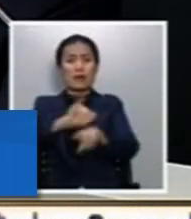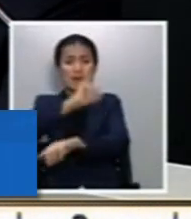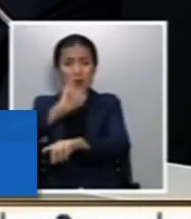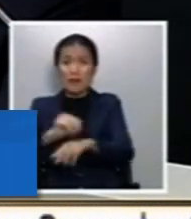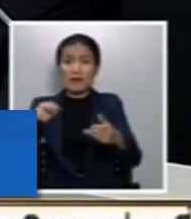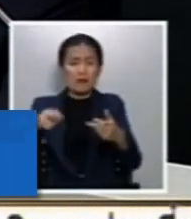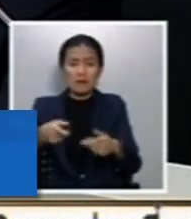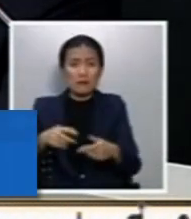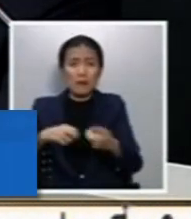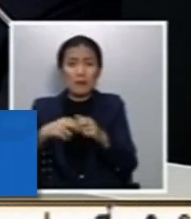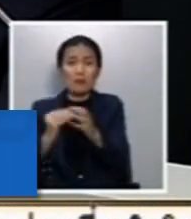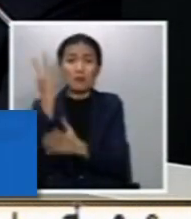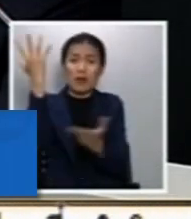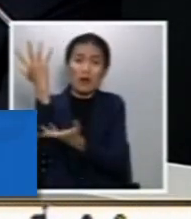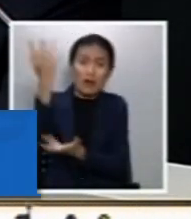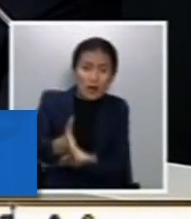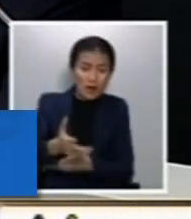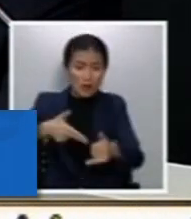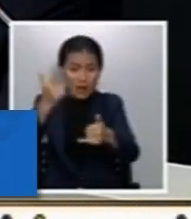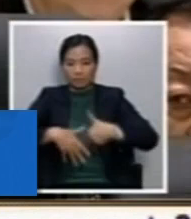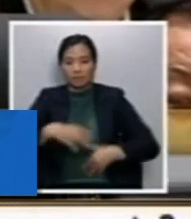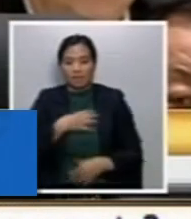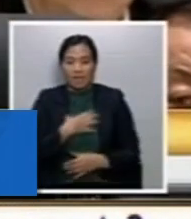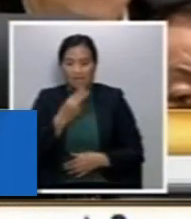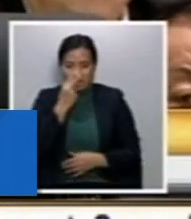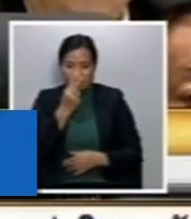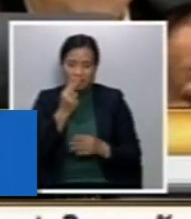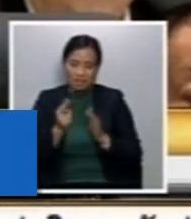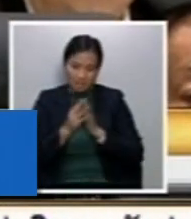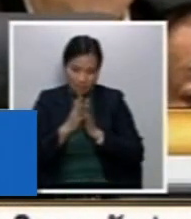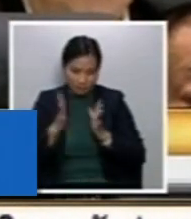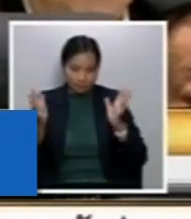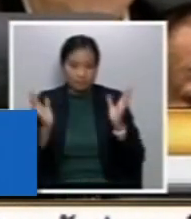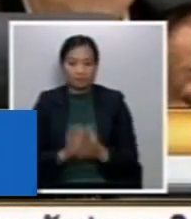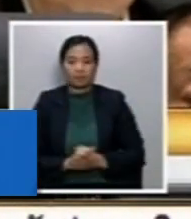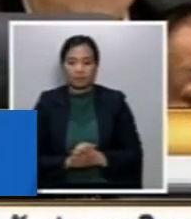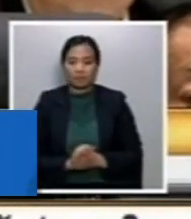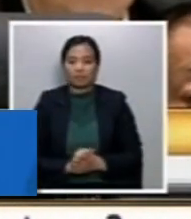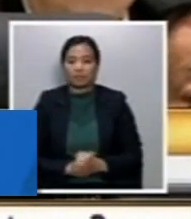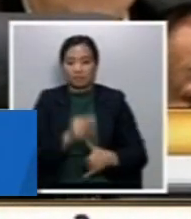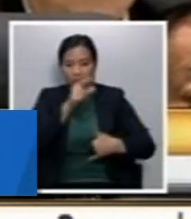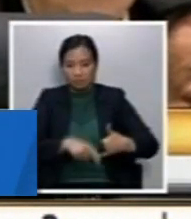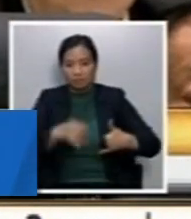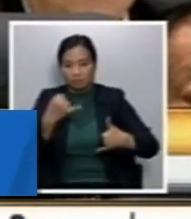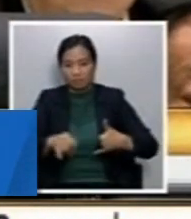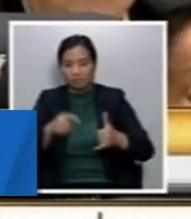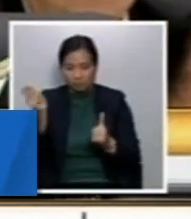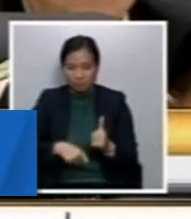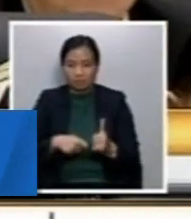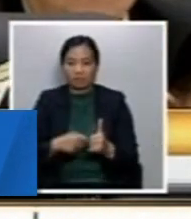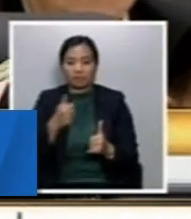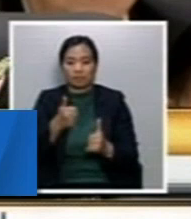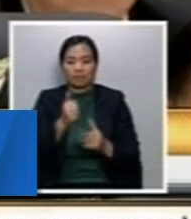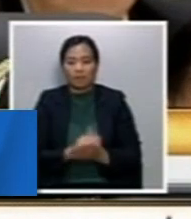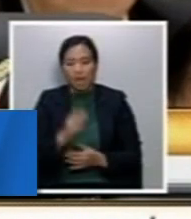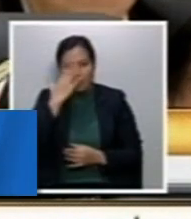ไปตัดไม้ต้นเดียวนี่ท่านต้องฆ่าเหรอครับประชาชนอยากจะเห็นมากที่สุดคือการเอาผู้กระทำผิดมาลงโทษให้ได้เ